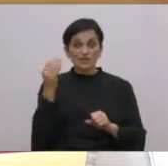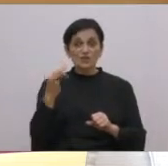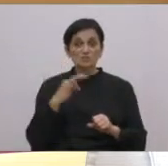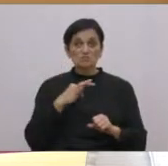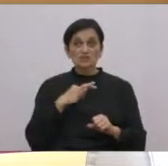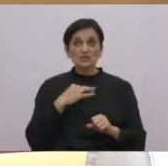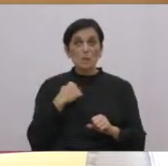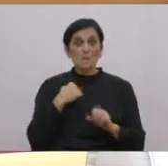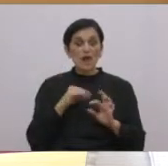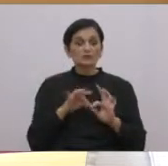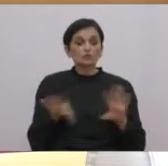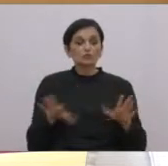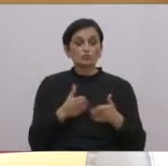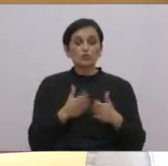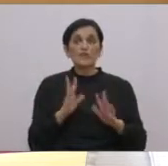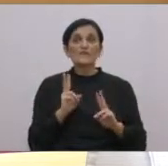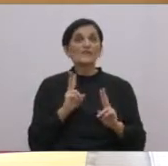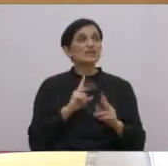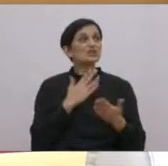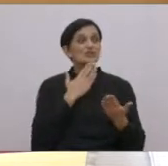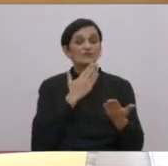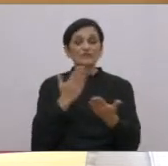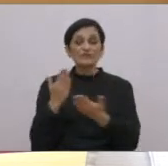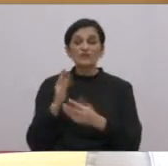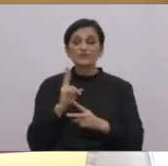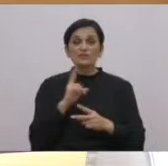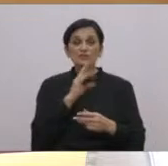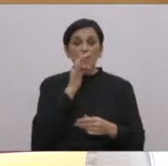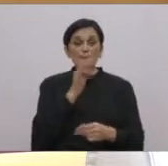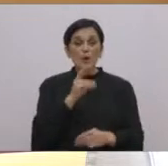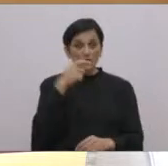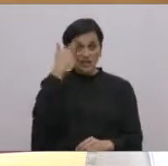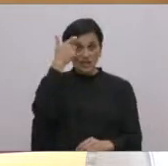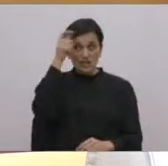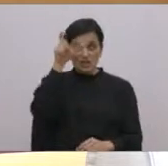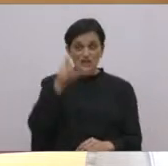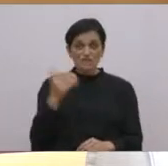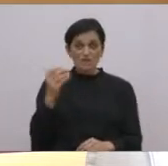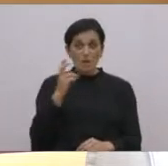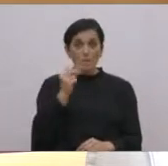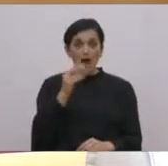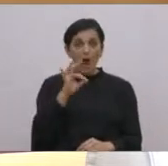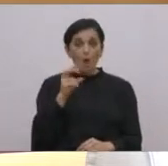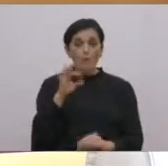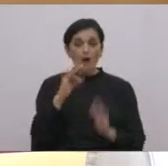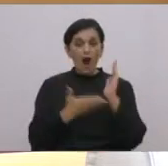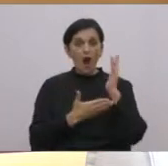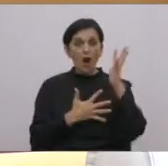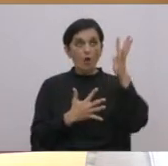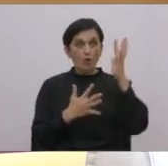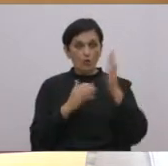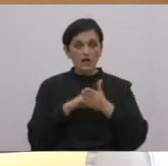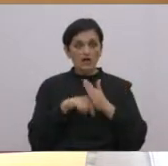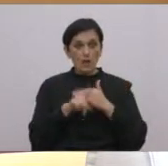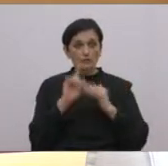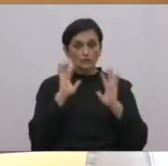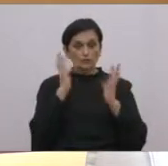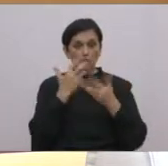მითხარით რომ მე არაფერ შუაში არ ვარ, მაგრამ ვის მოვკითხო პასუხი? ანუ ბიზინა ივანიშვილის ბაობაბების გამო არის სერიოზული